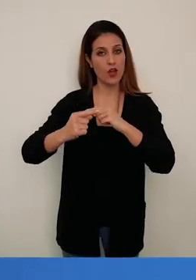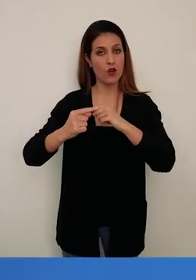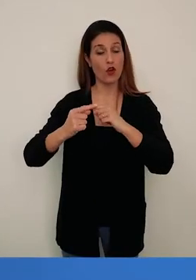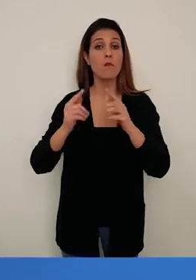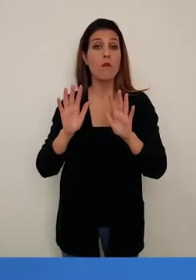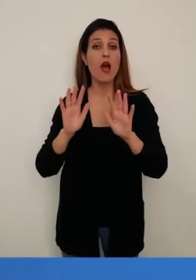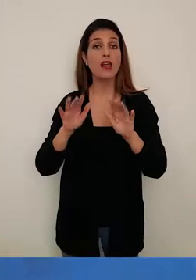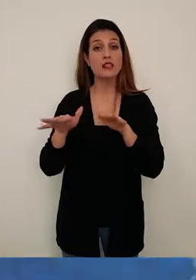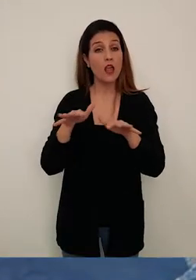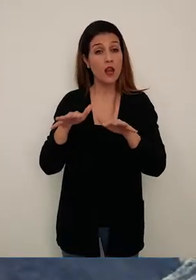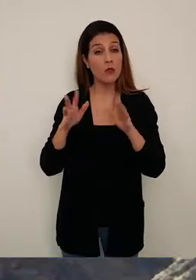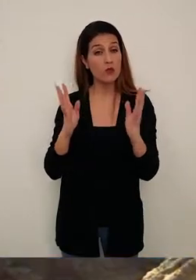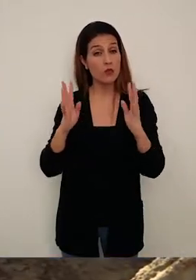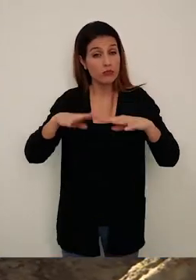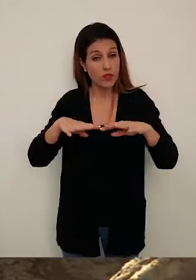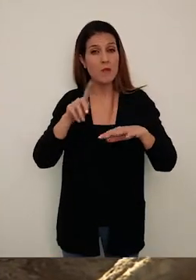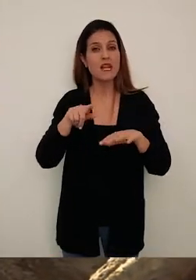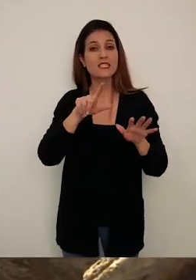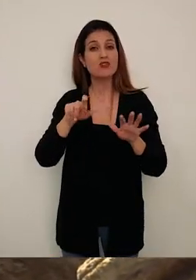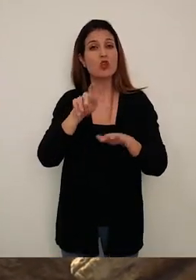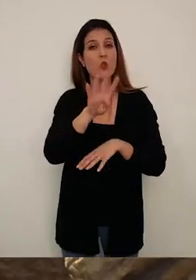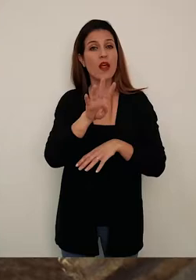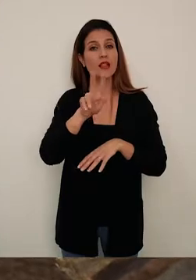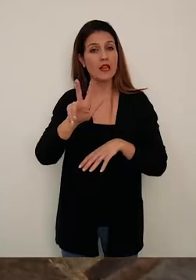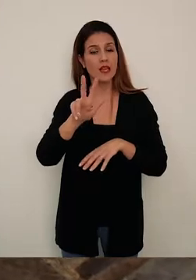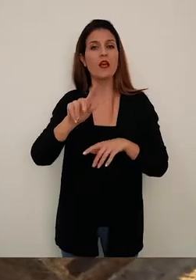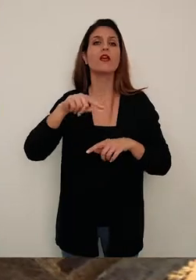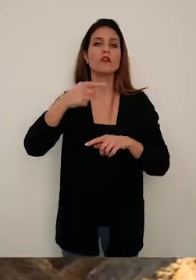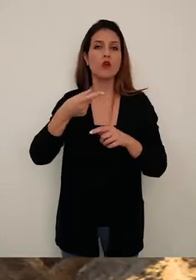subito dopo il tragico terremoto del 1743.